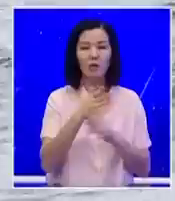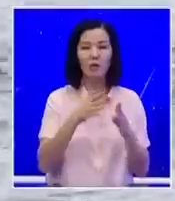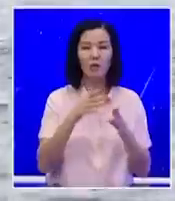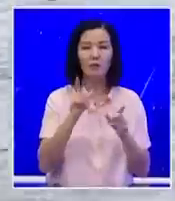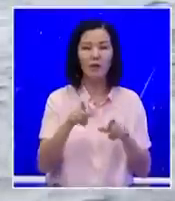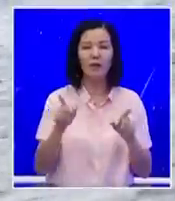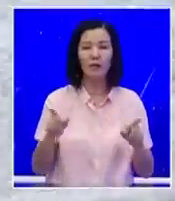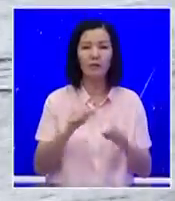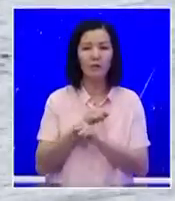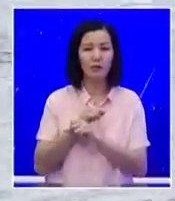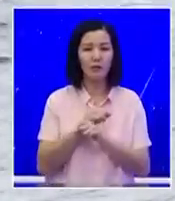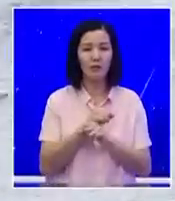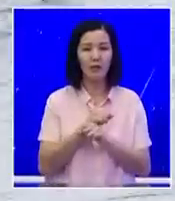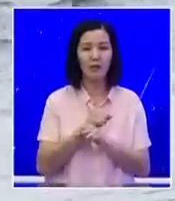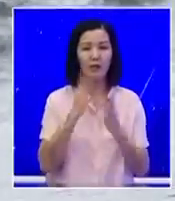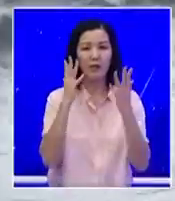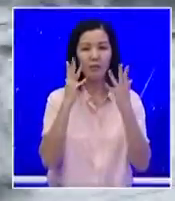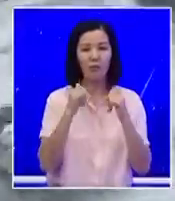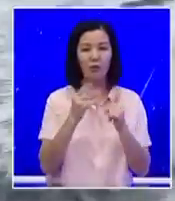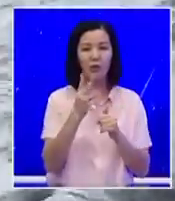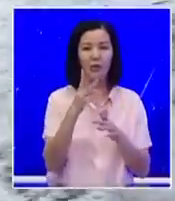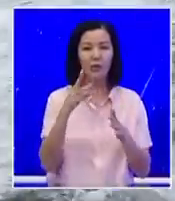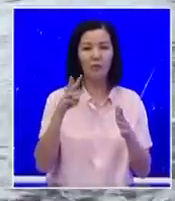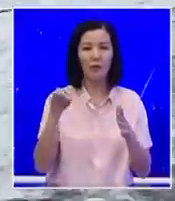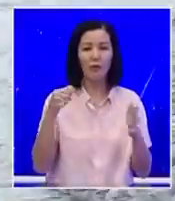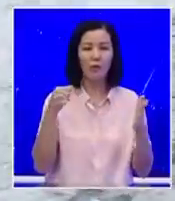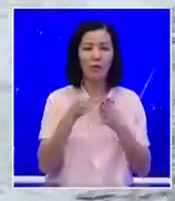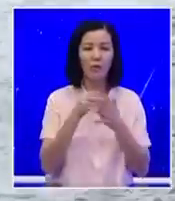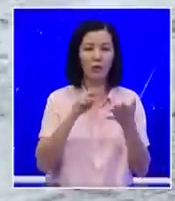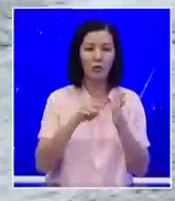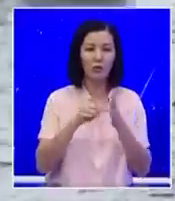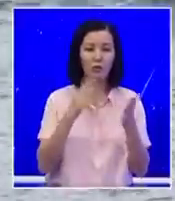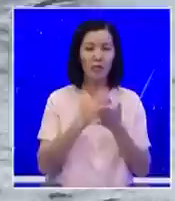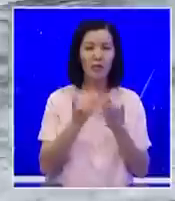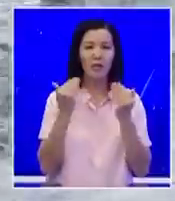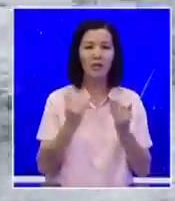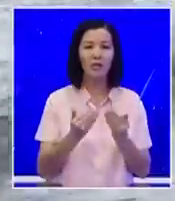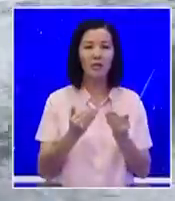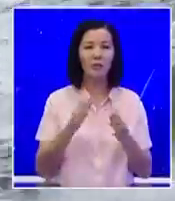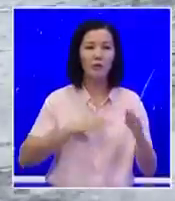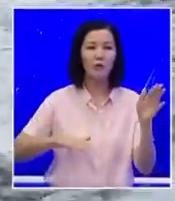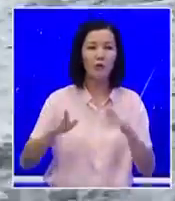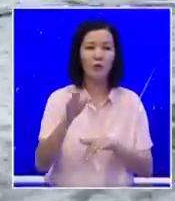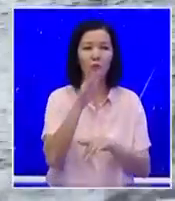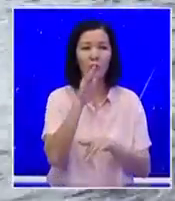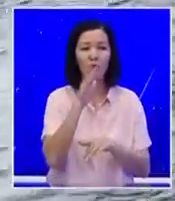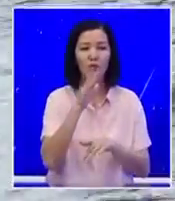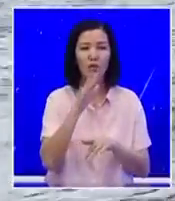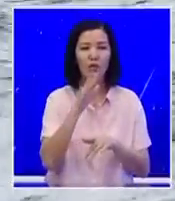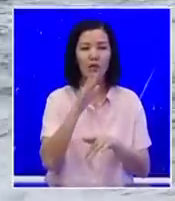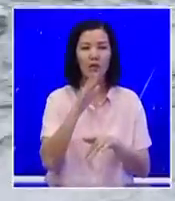демалып қайтқан. Биыл бұл көрсеткішті 2 миллионға жеткізу жоспарланған. Жалпы биылғы шомылу маусымында Алакөл